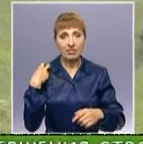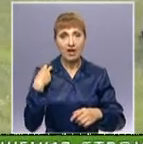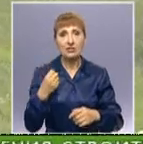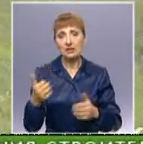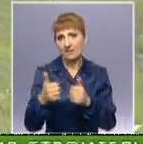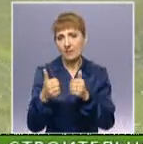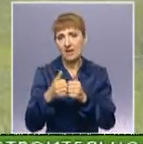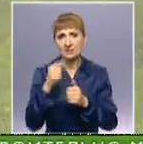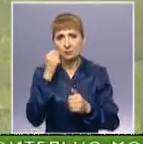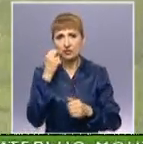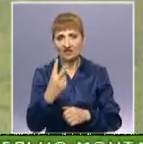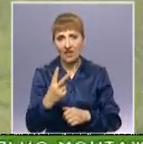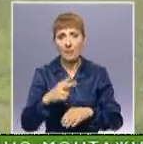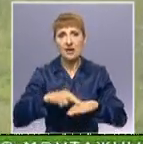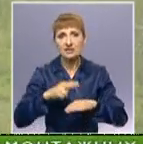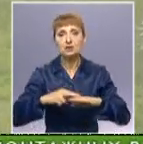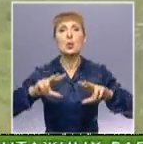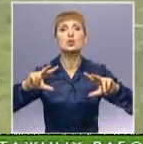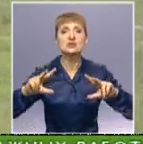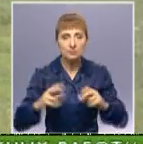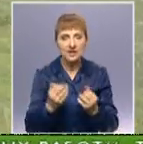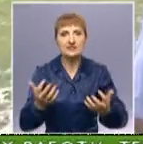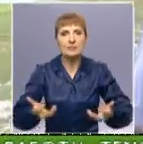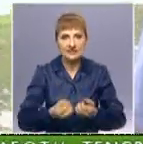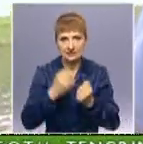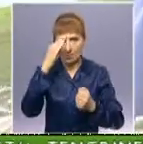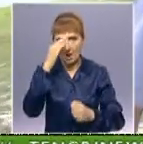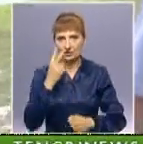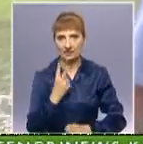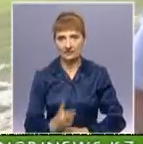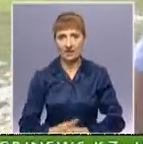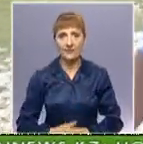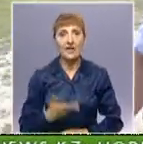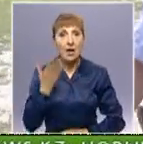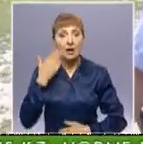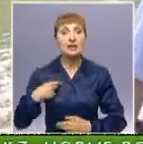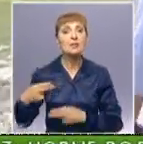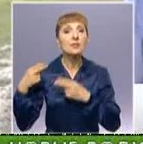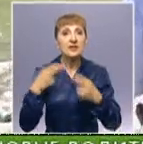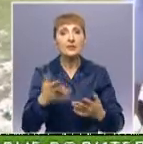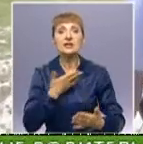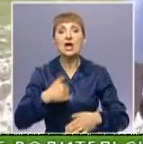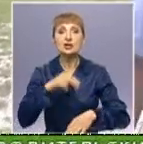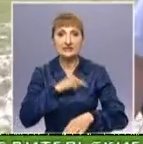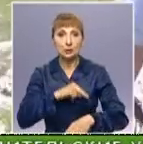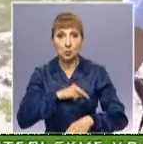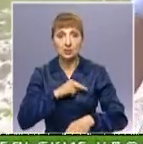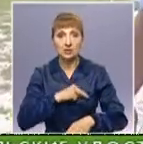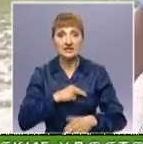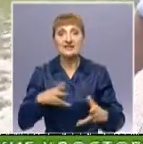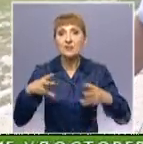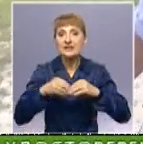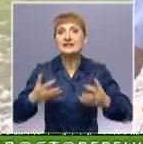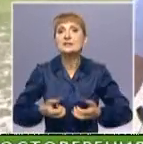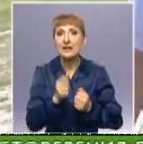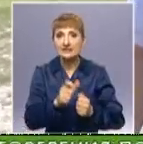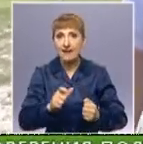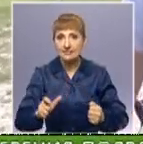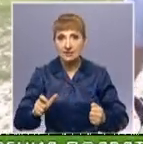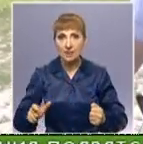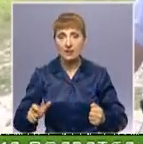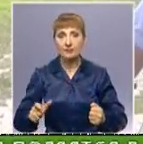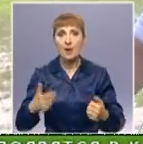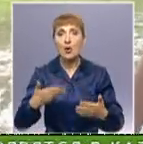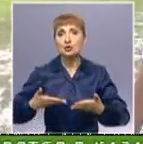Мади Шумушпаев. Полицейские успели спасти ребят. Когда мы прибыли, уже наши сотрудники совместно с спасателями